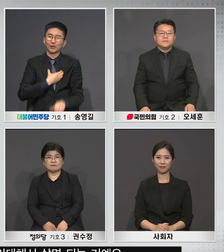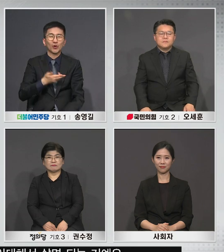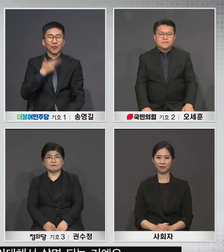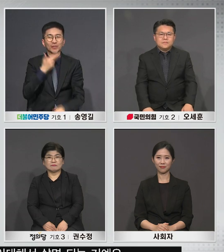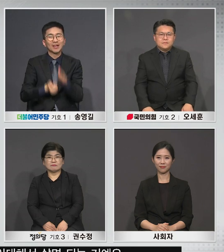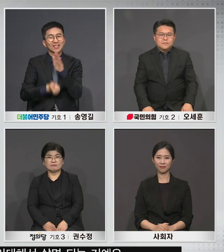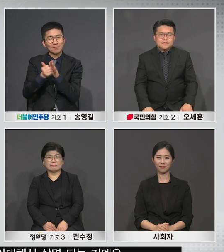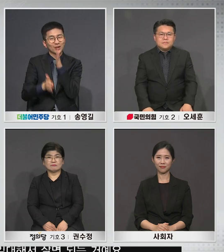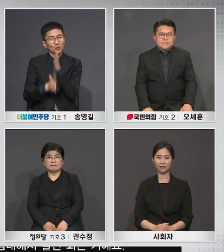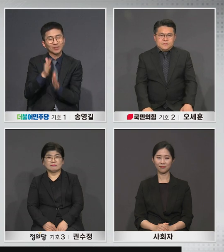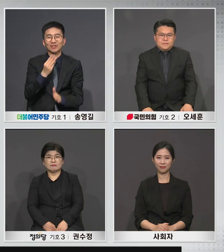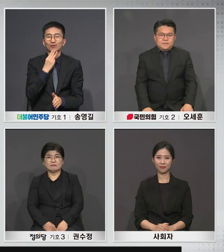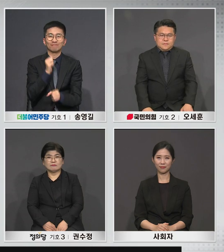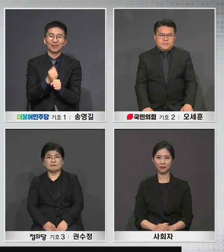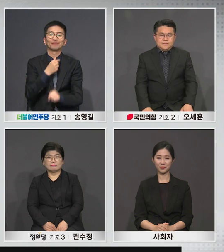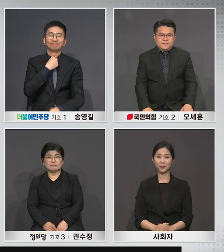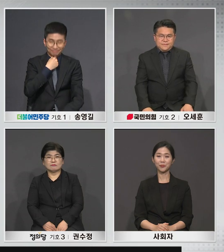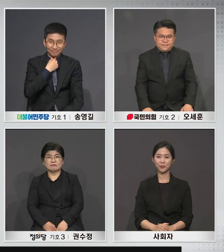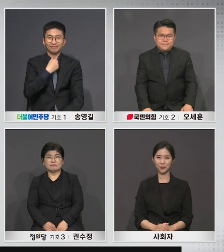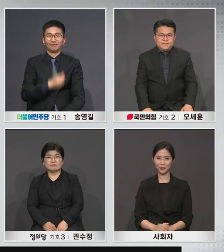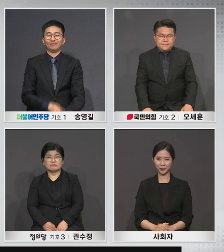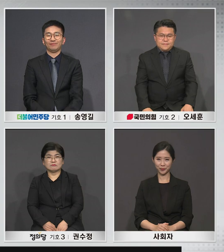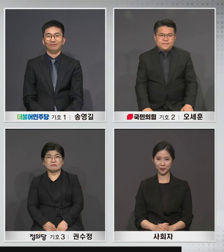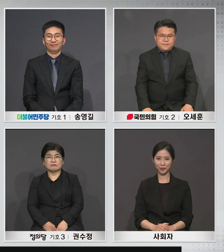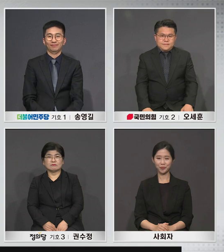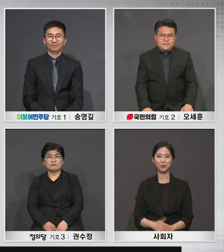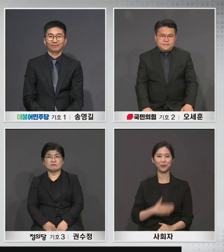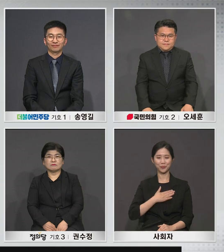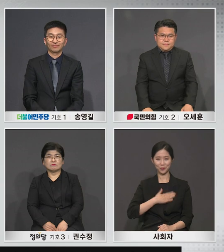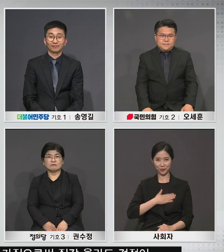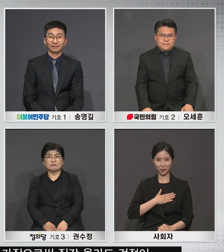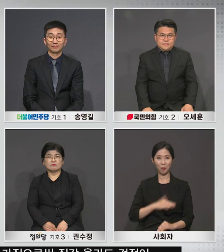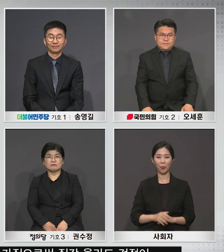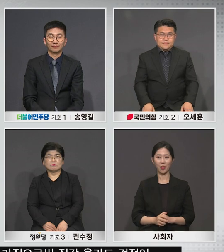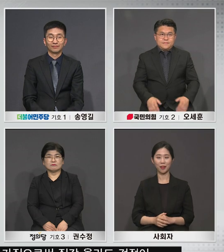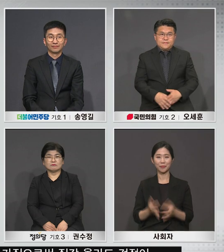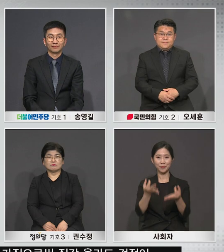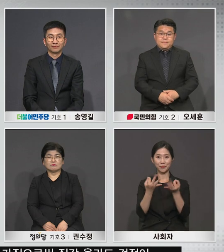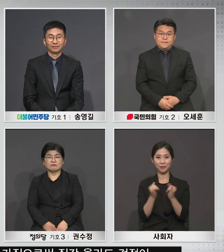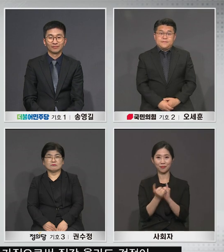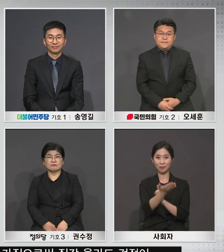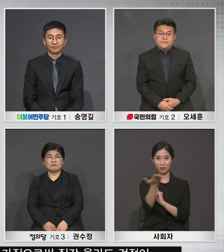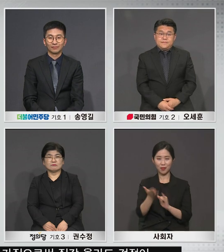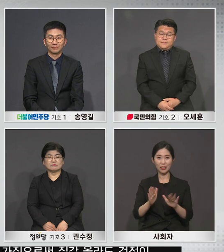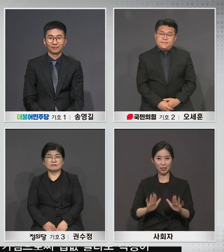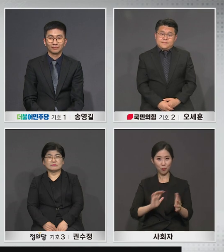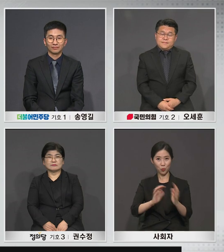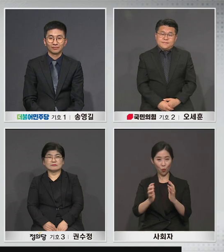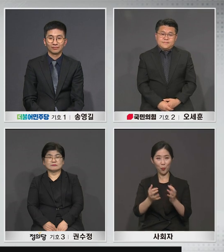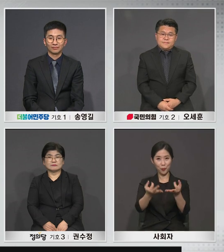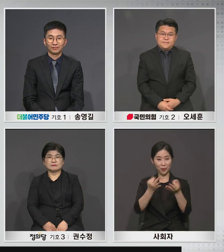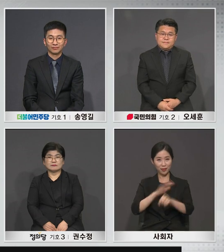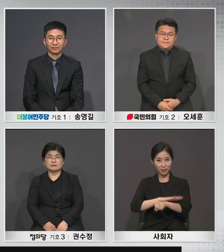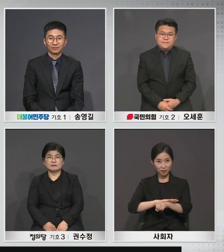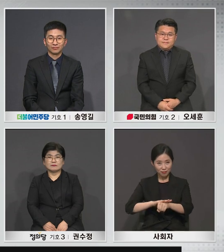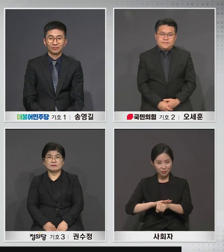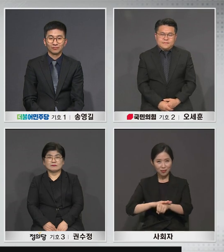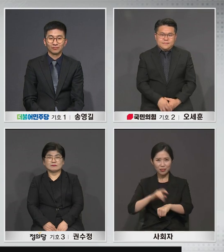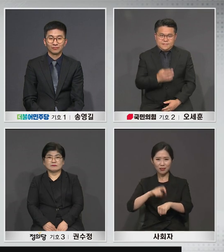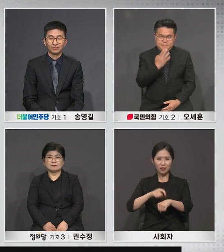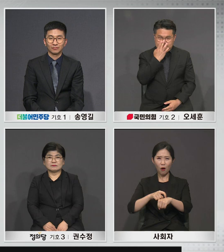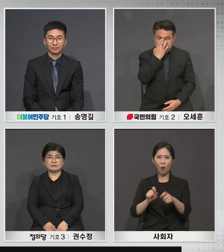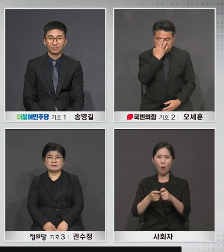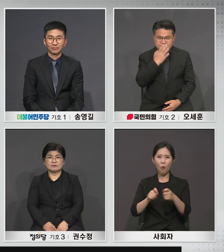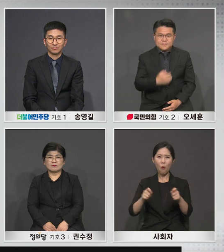도시 서울을 만들겠습니다. 네. 희망의 도시로 말씀 주셨고요. 자, 시청자 여러분 지금까지 토론 잘 보셨는지 모르겠습니다. 긴 시간 토론